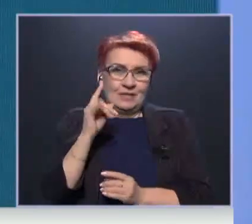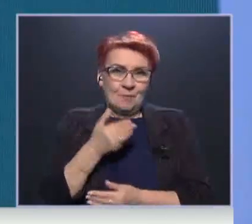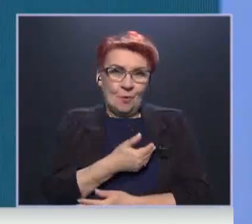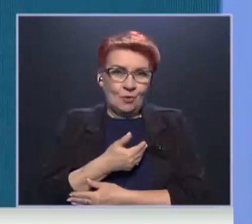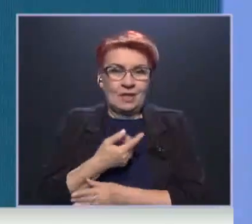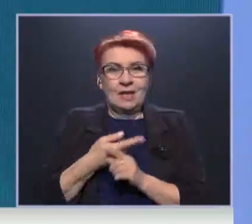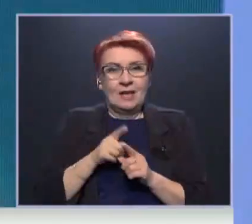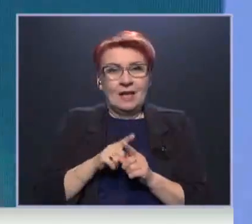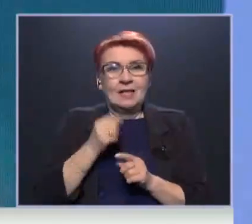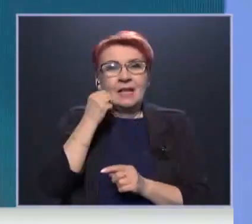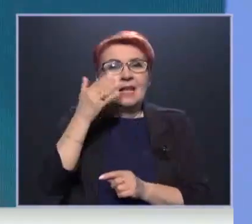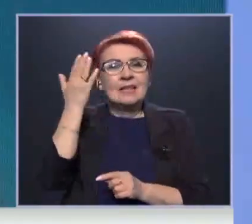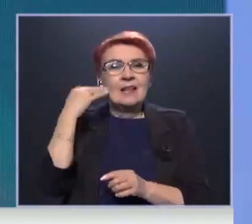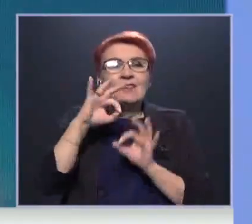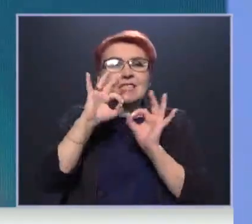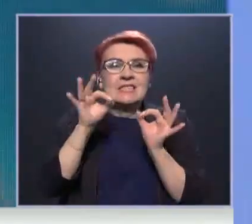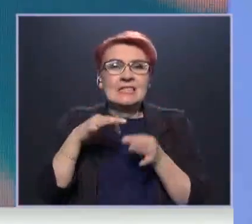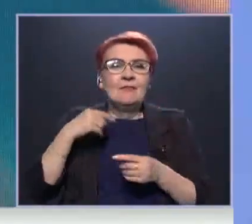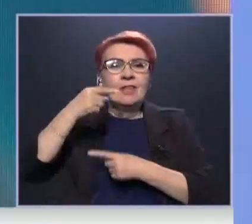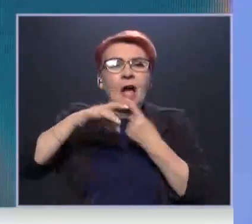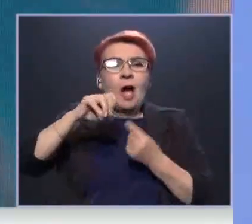древний символ, обряд. Он еще был